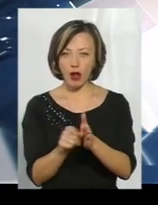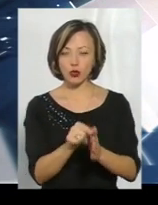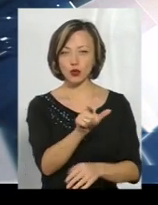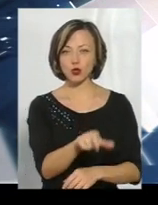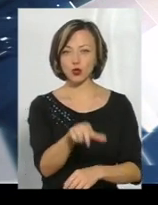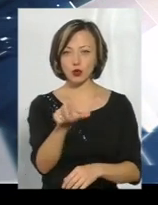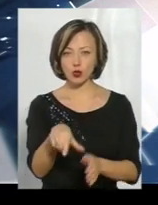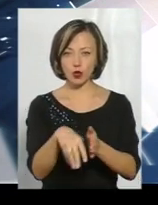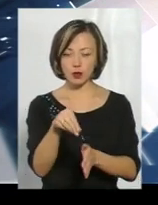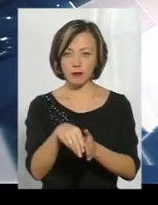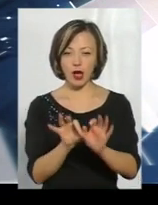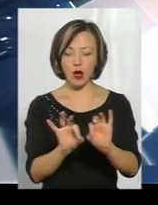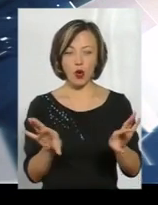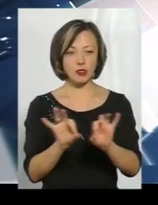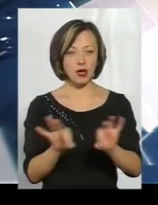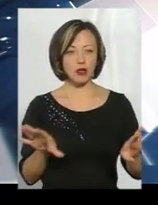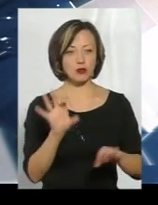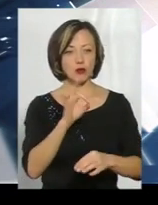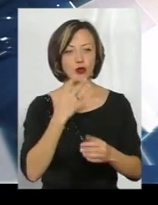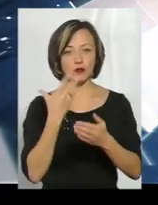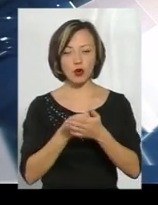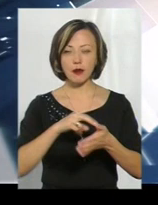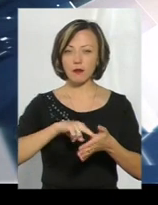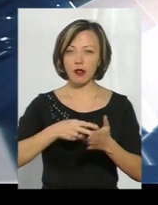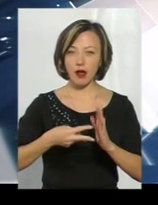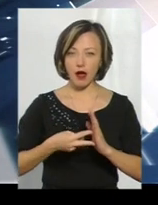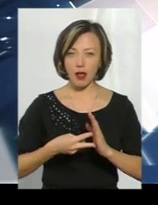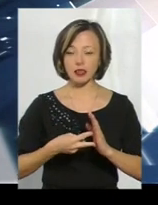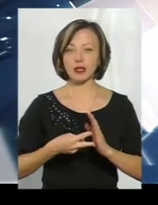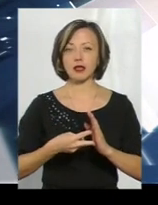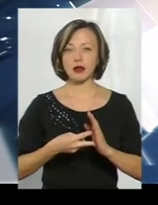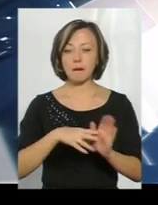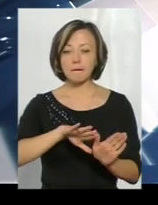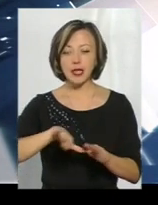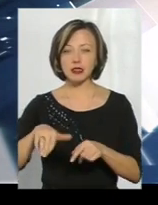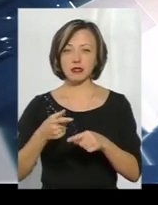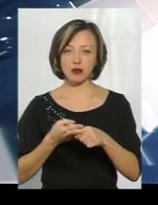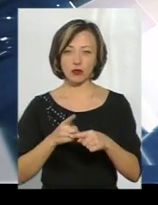і розказують про свої плани після того, яких